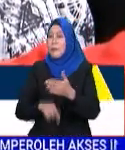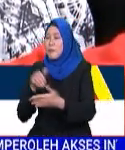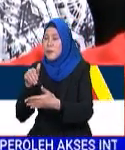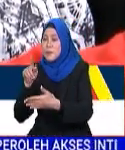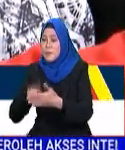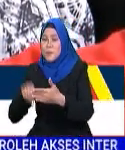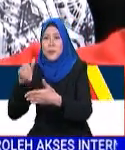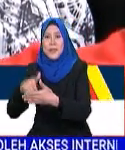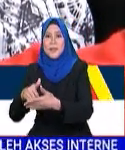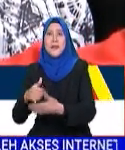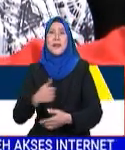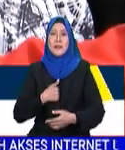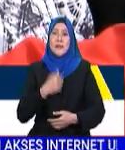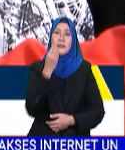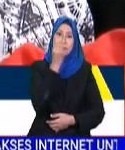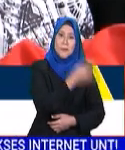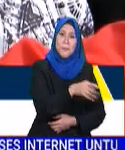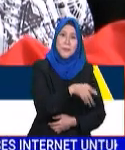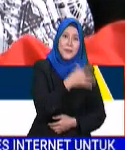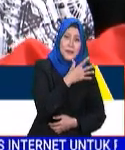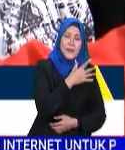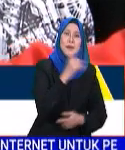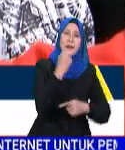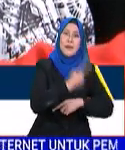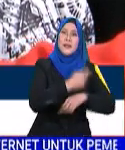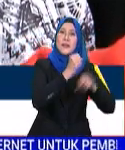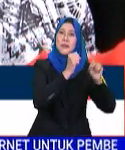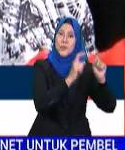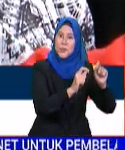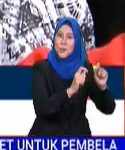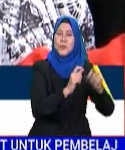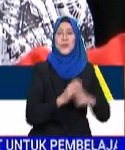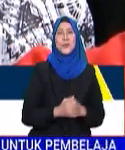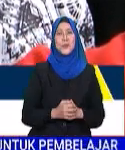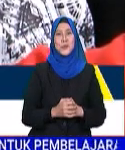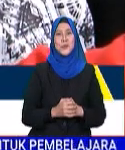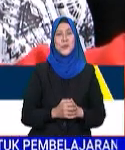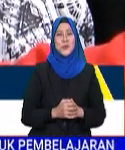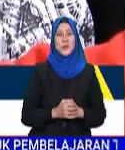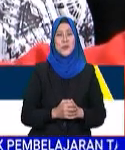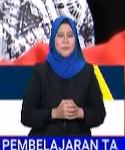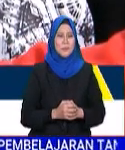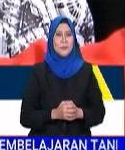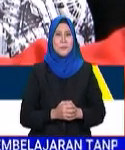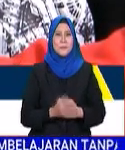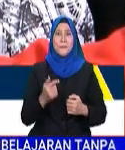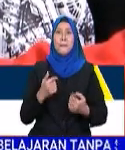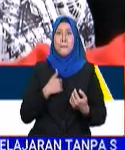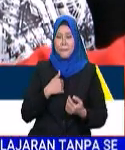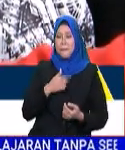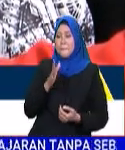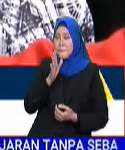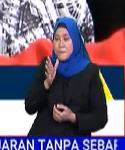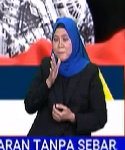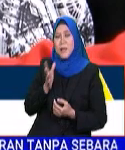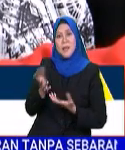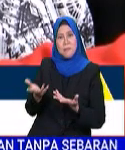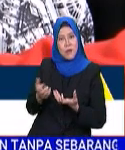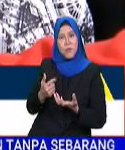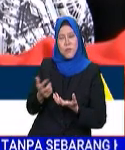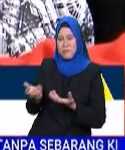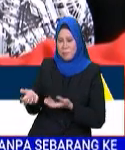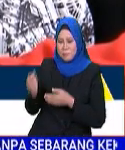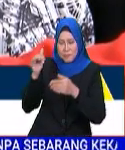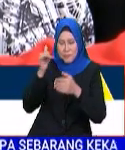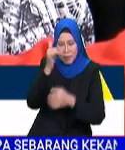kata, saya cakap hari Sabtu. Habis dia kata mula-mula dia cakap, mak ni nanti nak pergi mengundi, orang nak angkat,